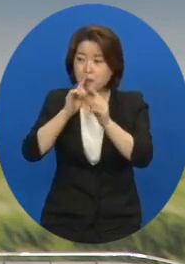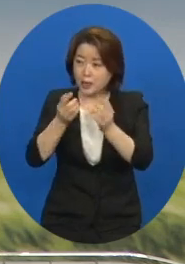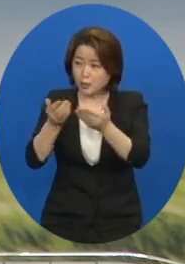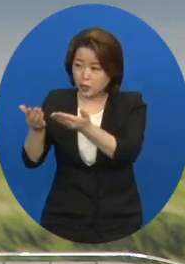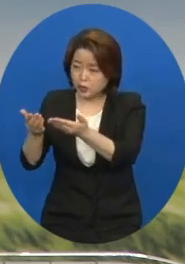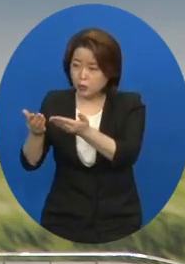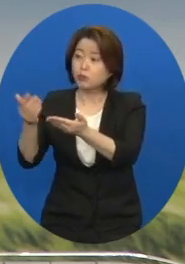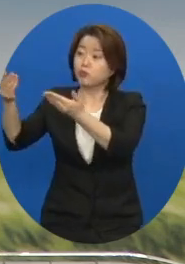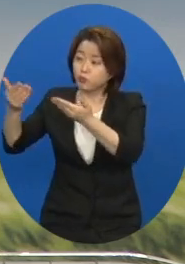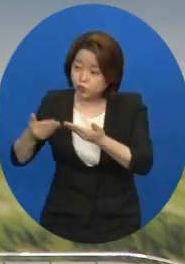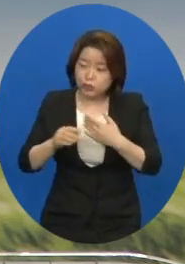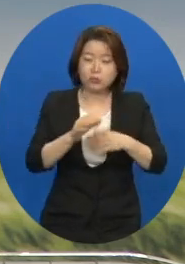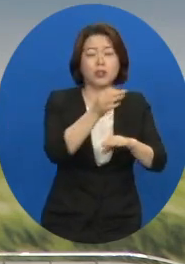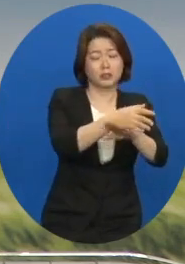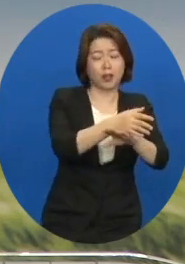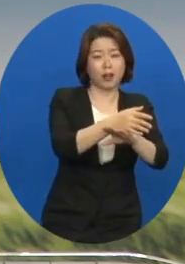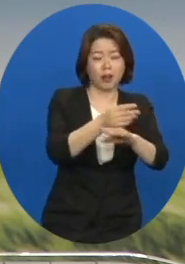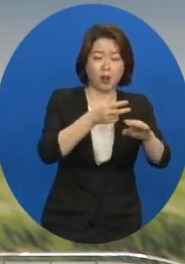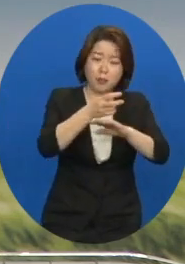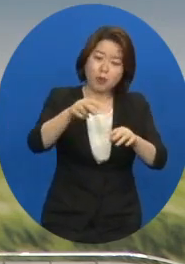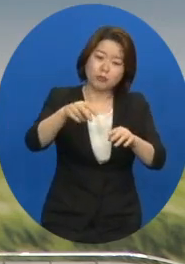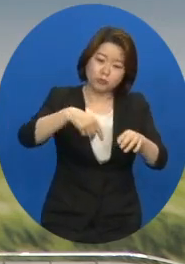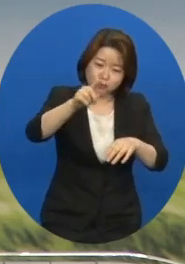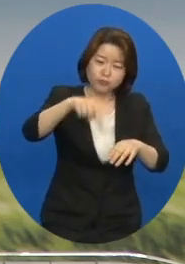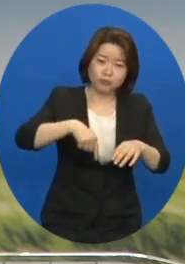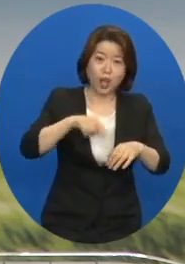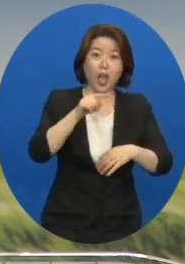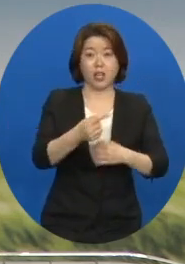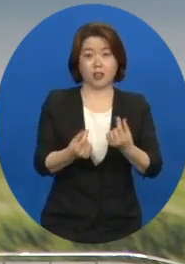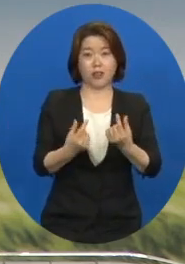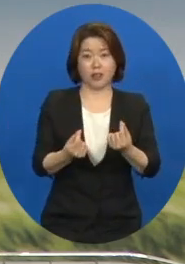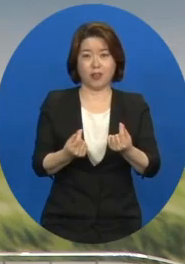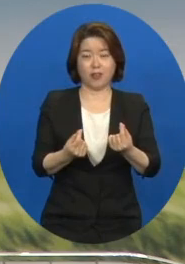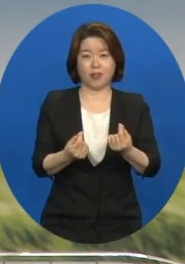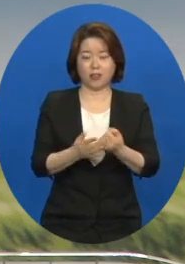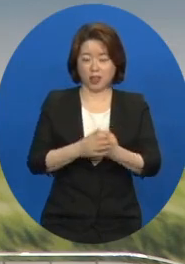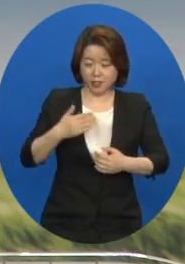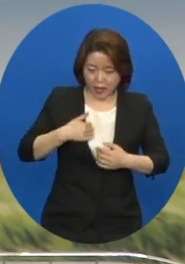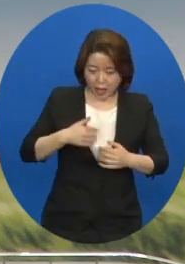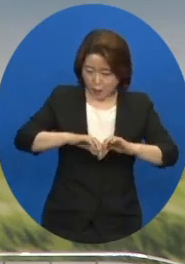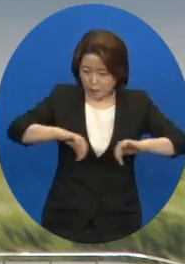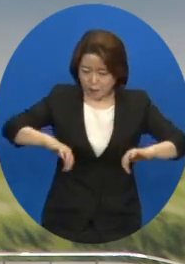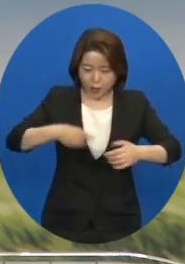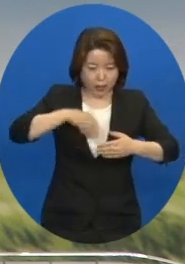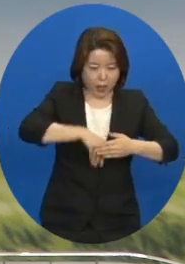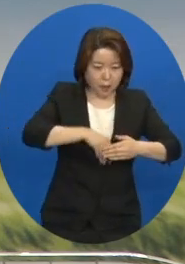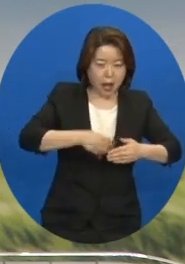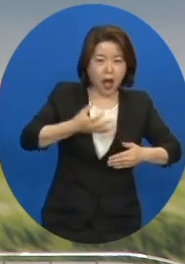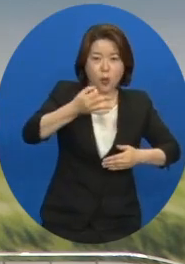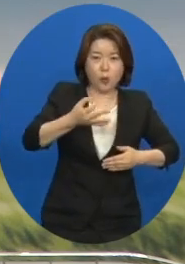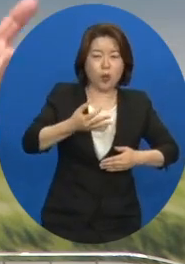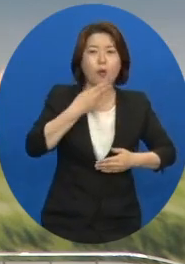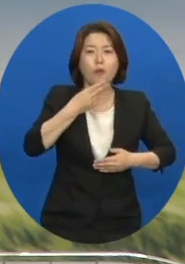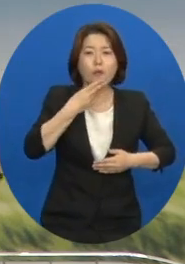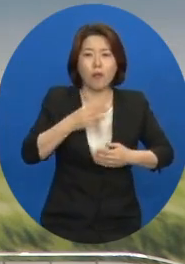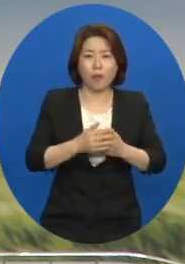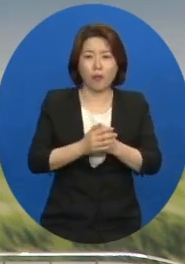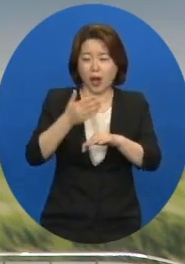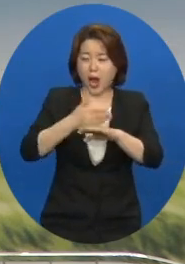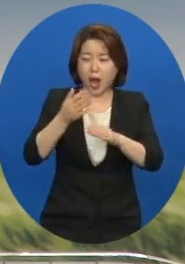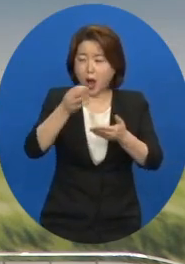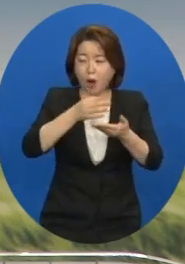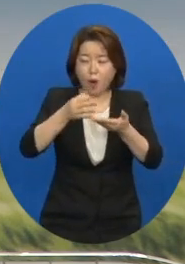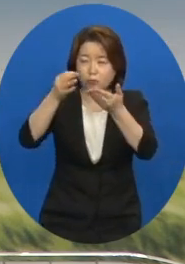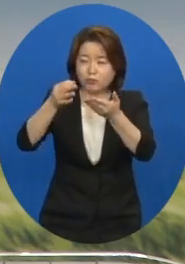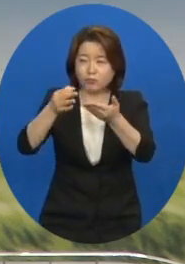말씀드려서 또 그거 사서 버스 타고 왔다 갔다 하고 그렇게 살았어요. 감사헌금을 드리고 싶어도 제 것으로 드릴 수 있는 게 없는